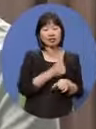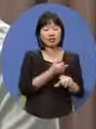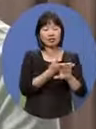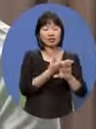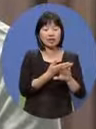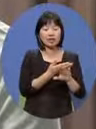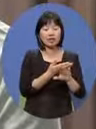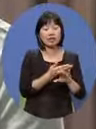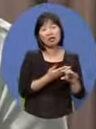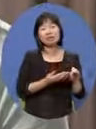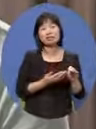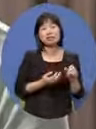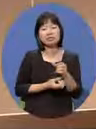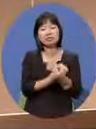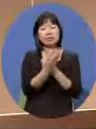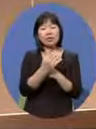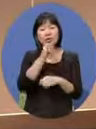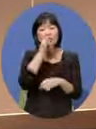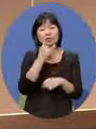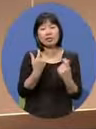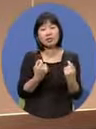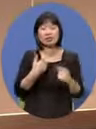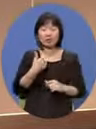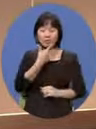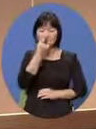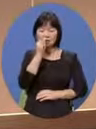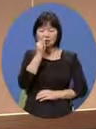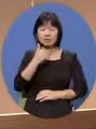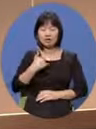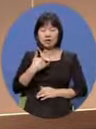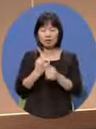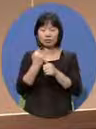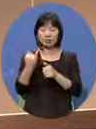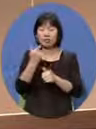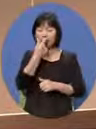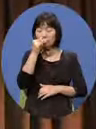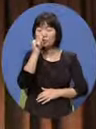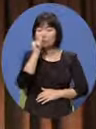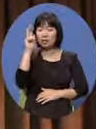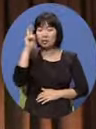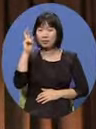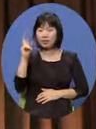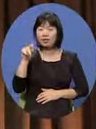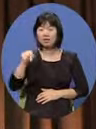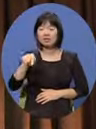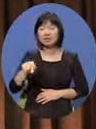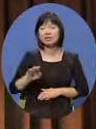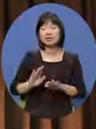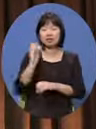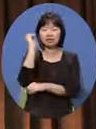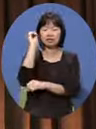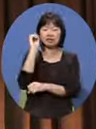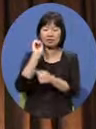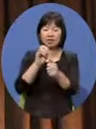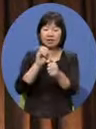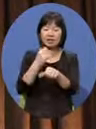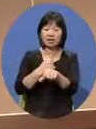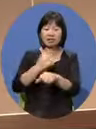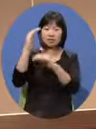다른 역량까지도 안 좋아지게 되는. 나도 부족한 게 있는데 우리 집사람도 부족한 게 있잖아요. 그거를 이제 이야기하는 그